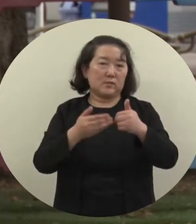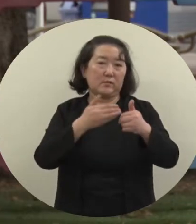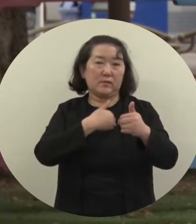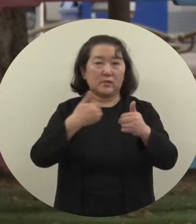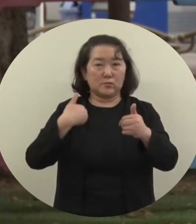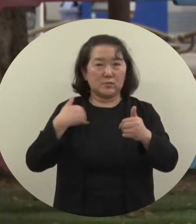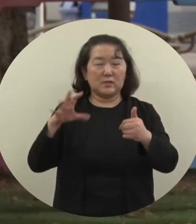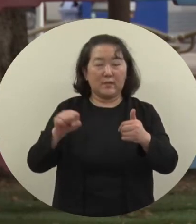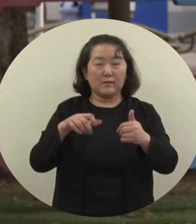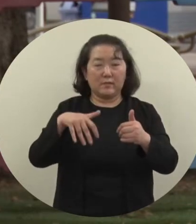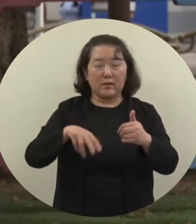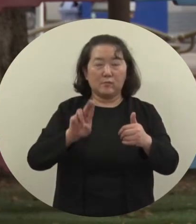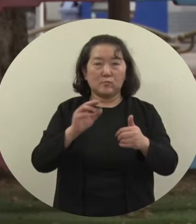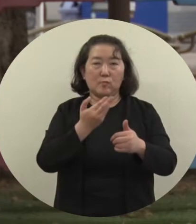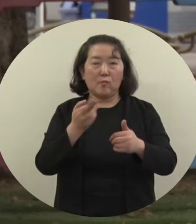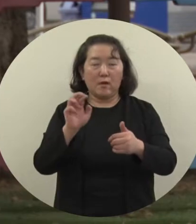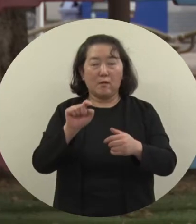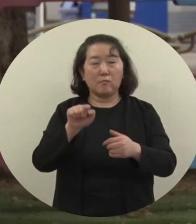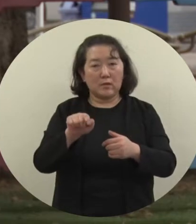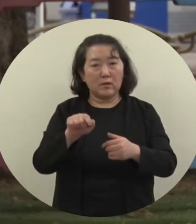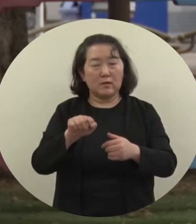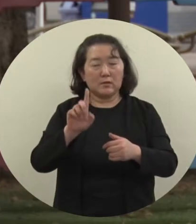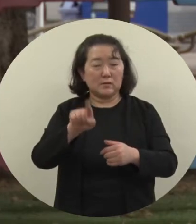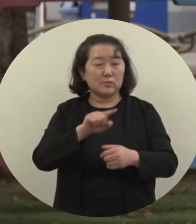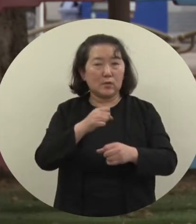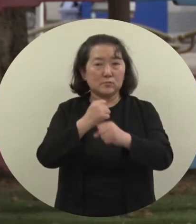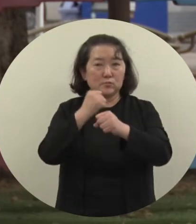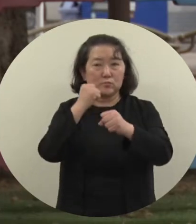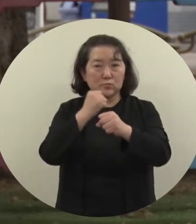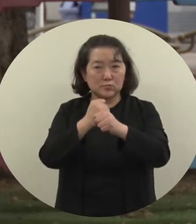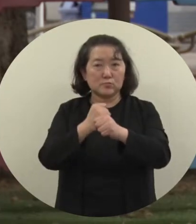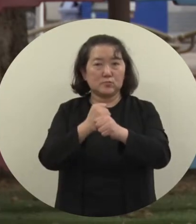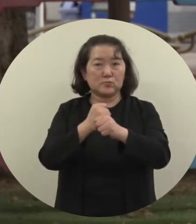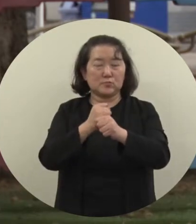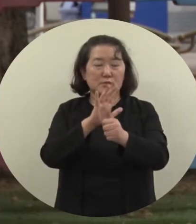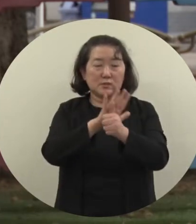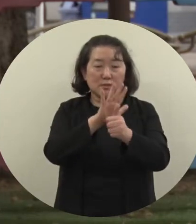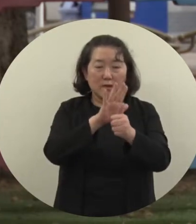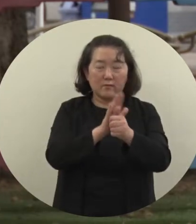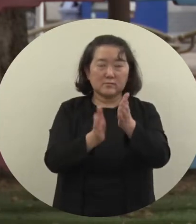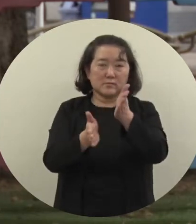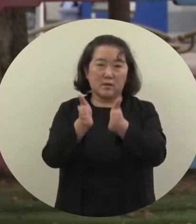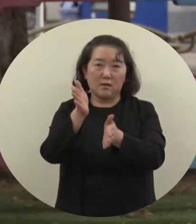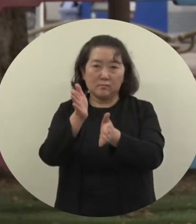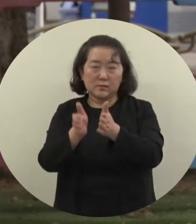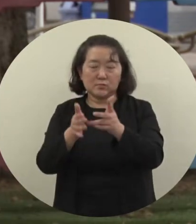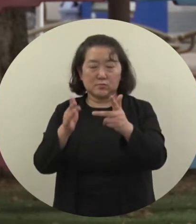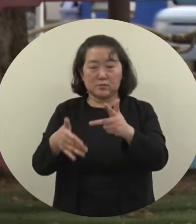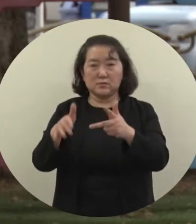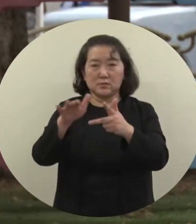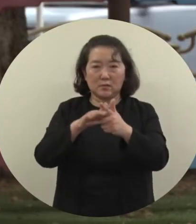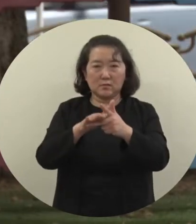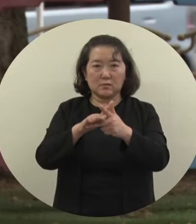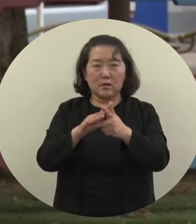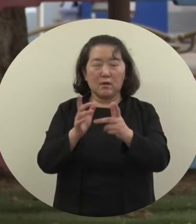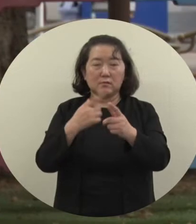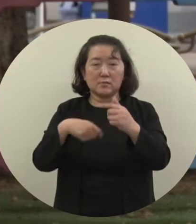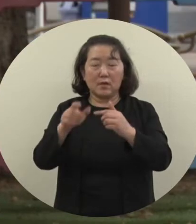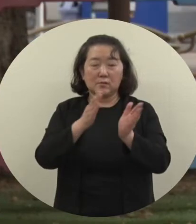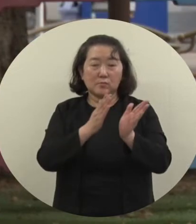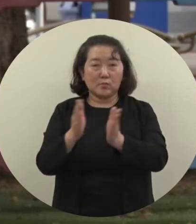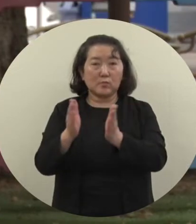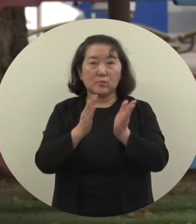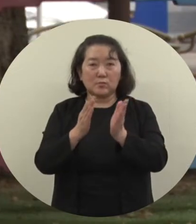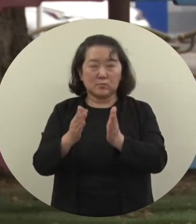てができますが、今治版ネウボラのように人が作り上げていく支援やサービス、施設がさら